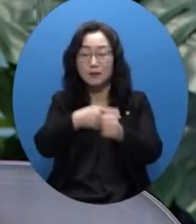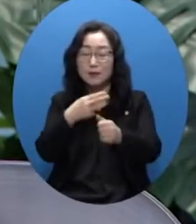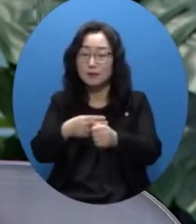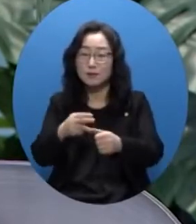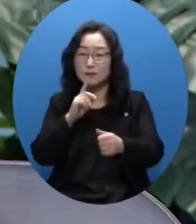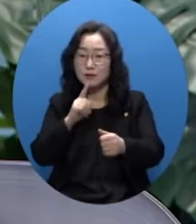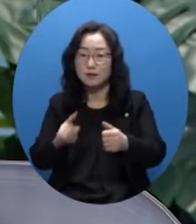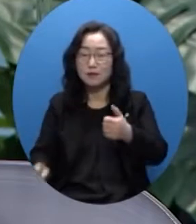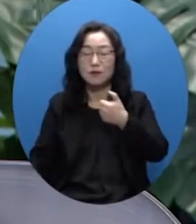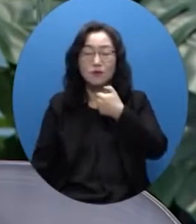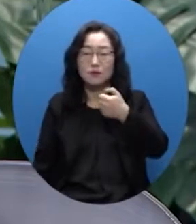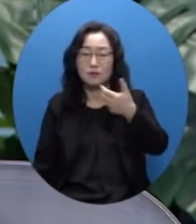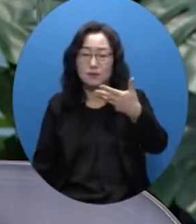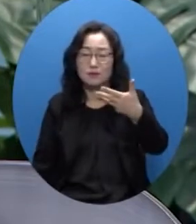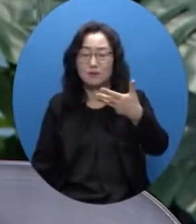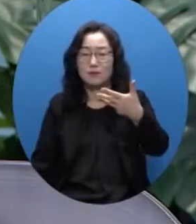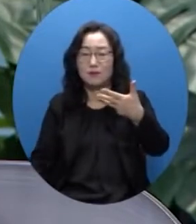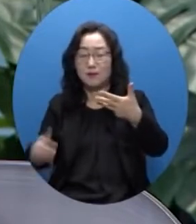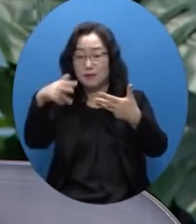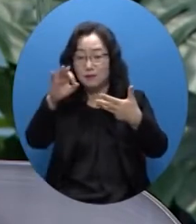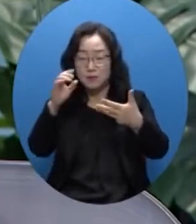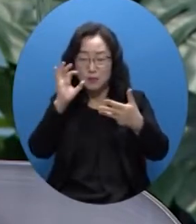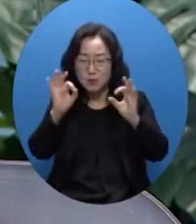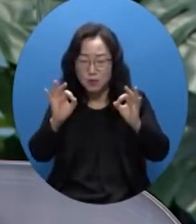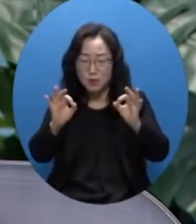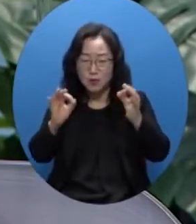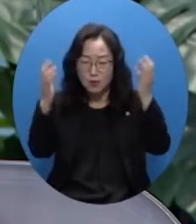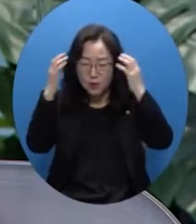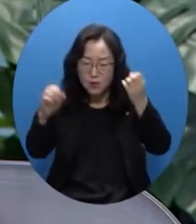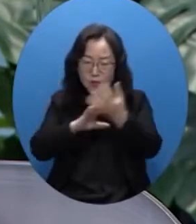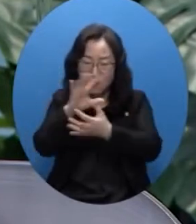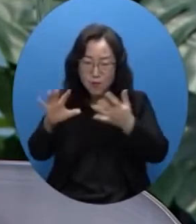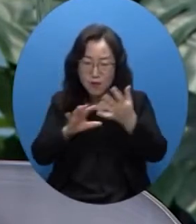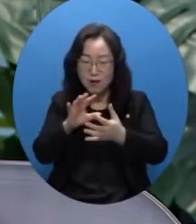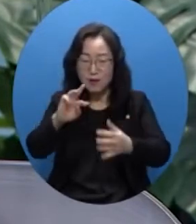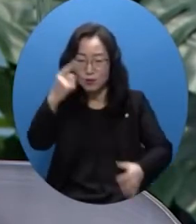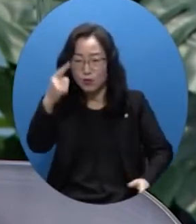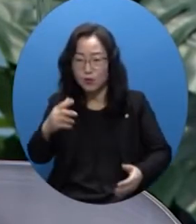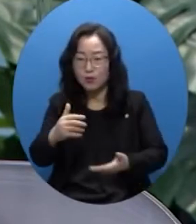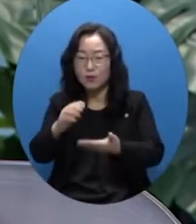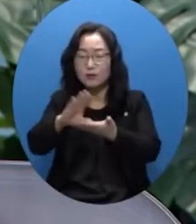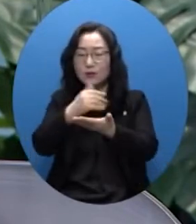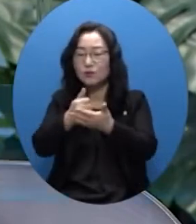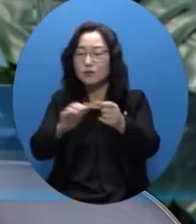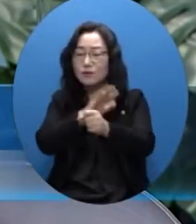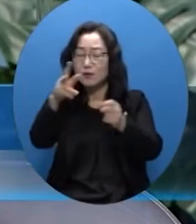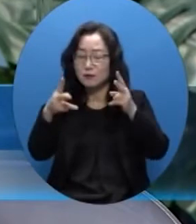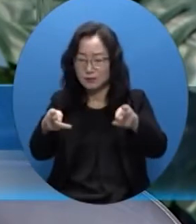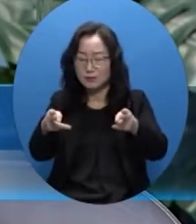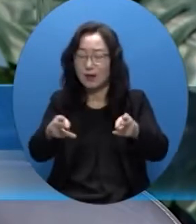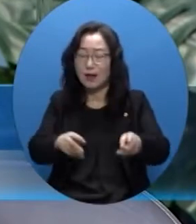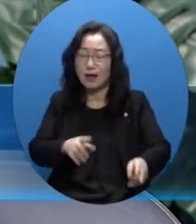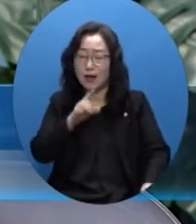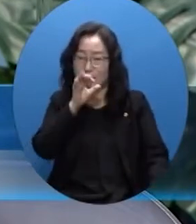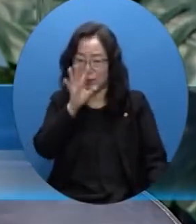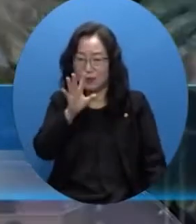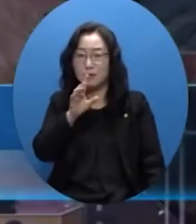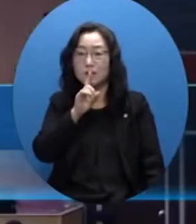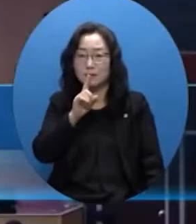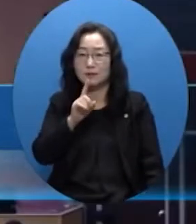발전해서 그 어떤 시련도 환란 도 우리를 그리스도의 사랑에서 끊을 수 없다 고 고백하고 있습니다